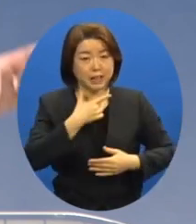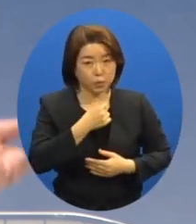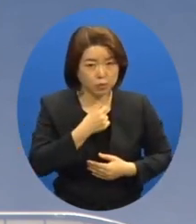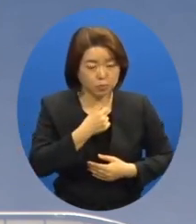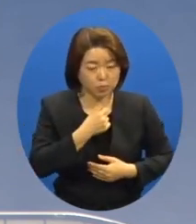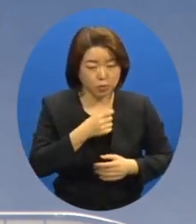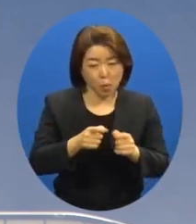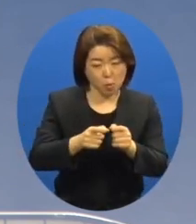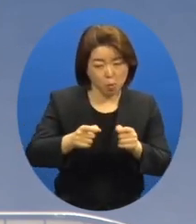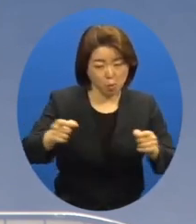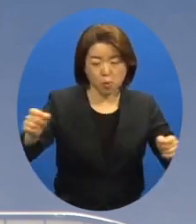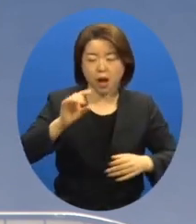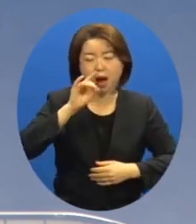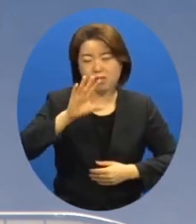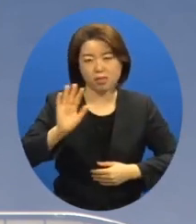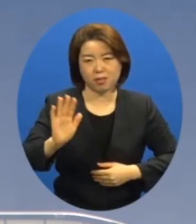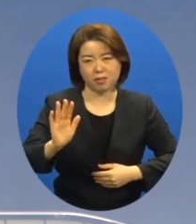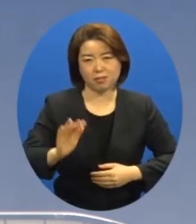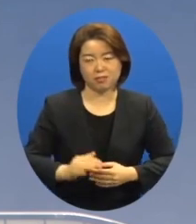오래 가지도 못합니다.